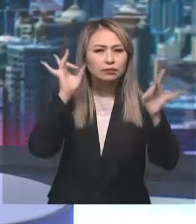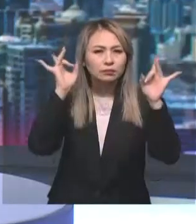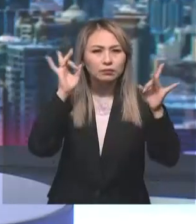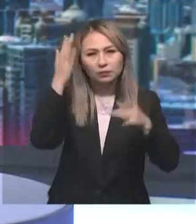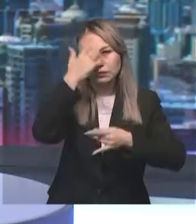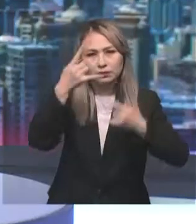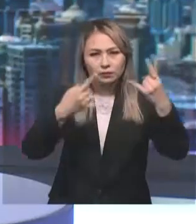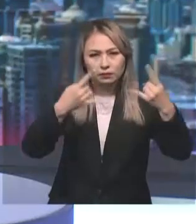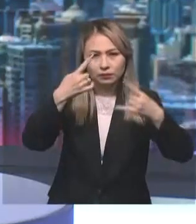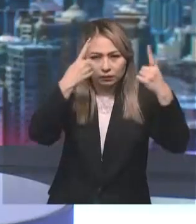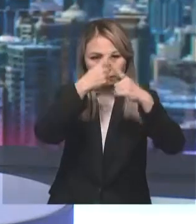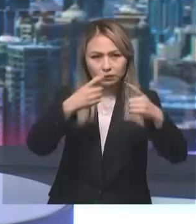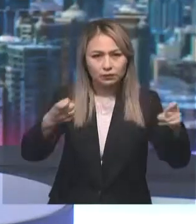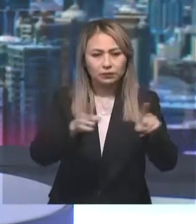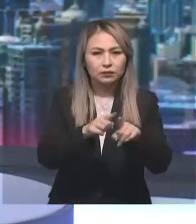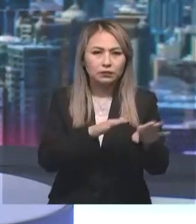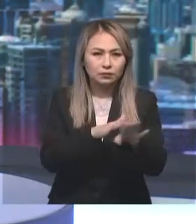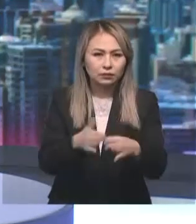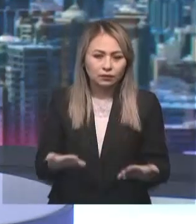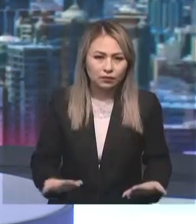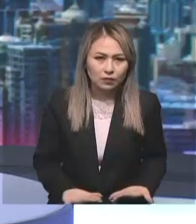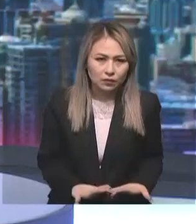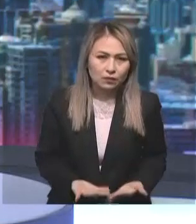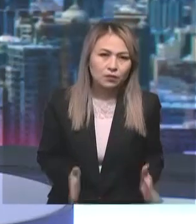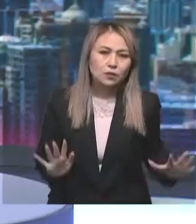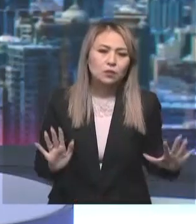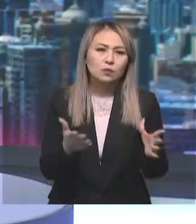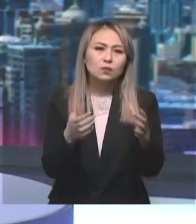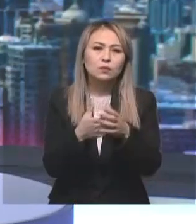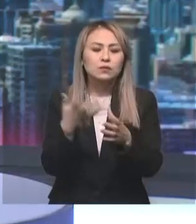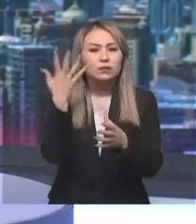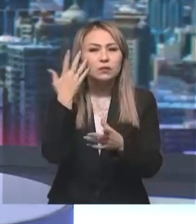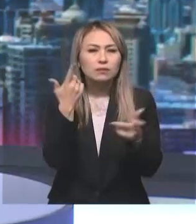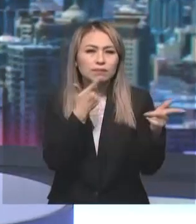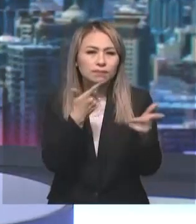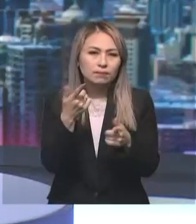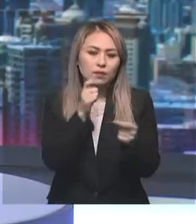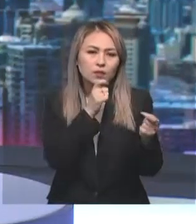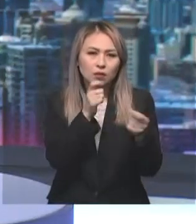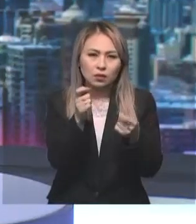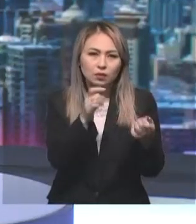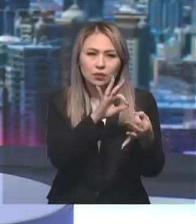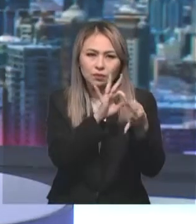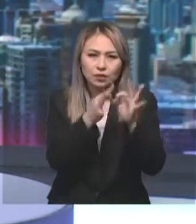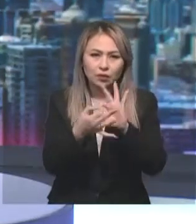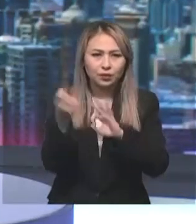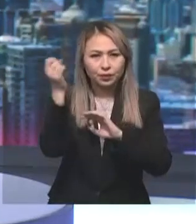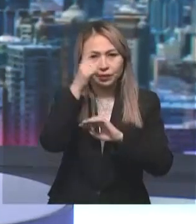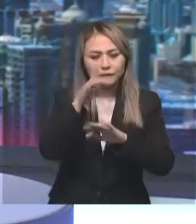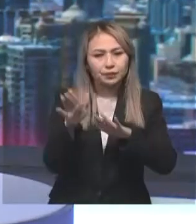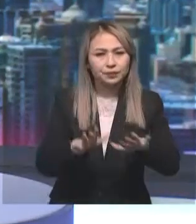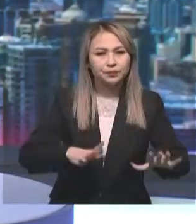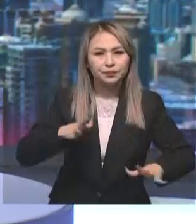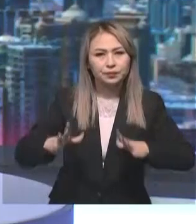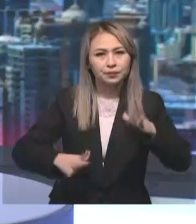дабыл соғылып, телеарналарда хабарландыру жүйесі іске қосылды. Тұрғындардың төтенше жағдай кезіндегі дайындығы мен қауіпсіздігін пысықтау